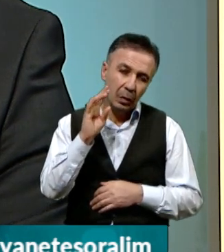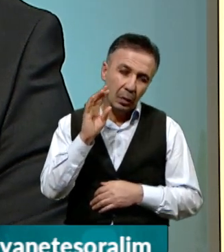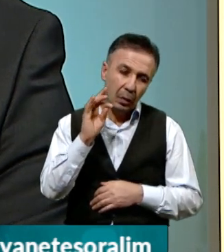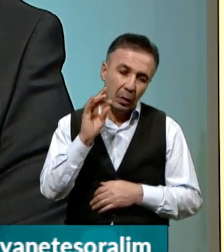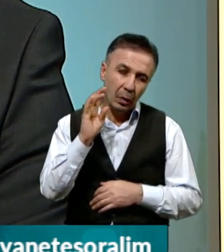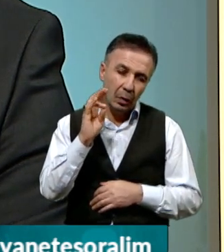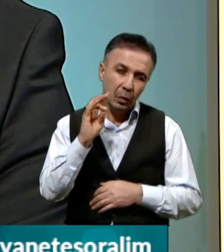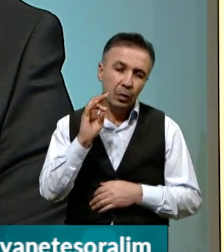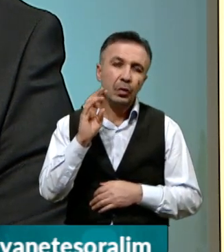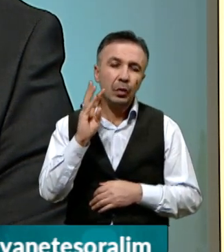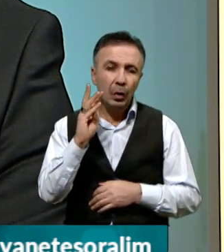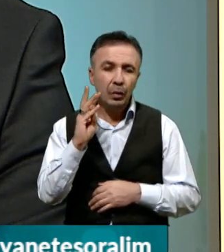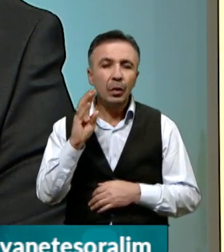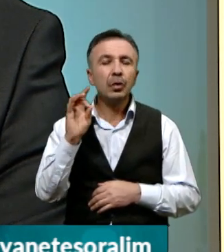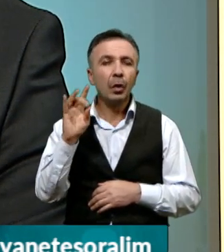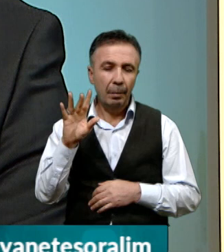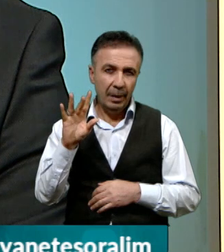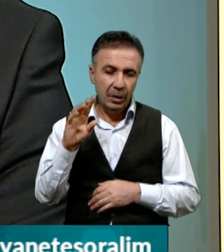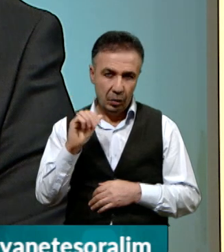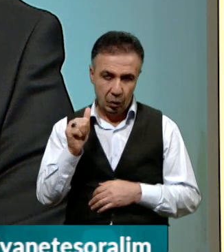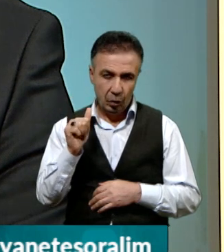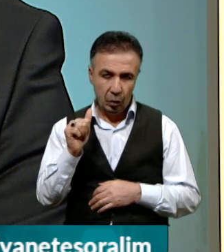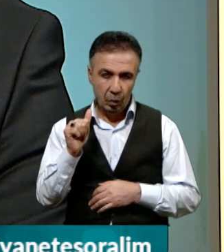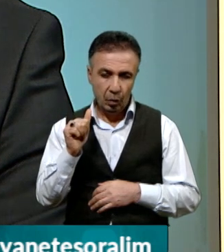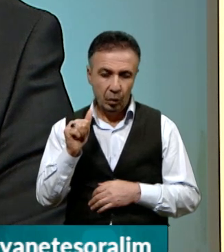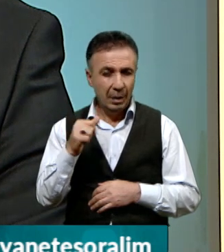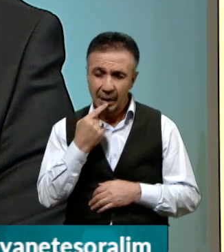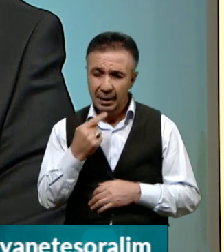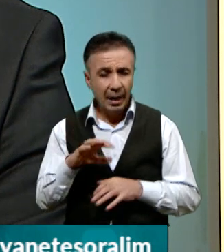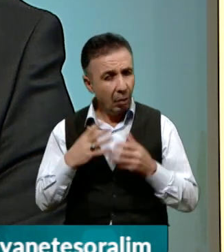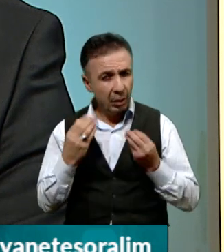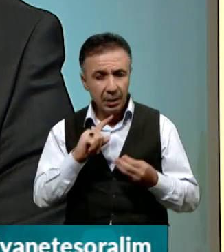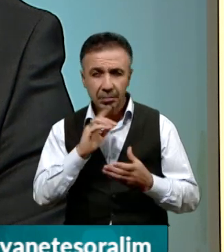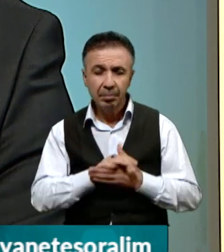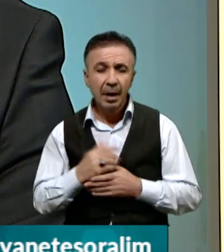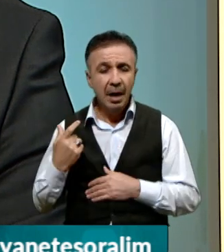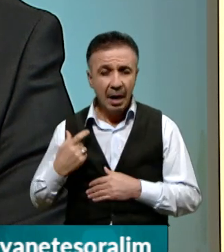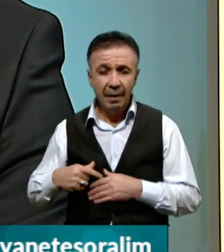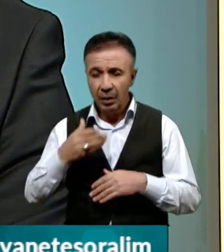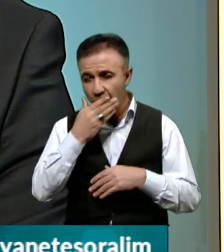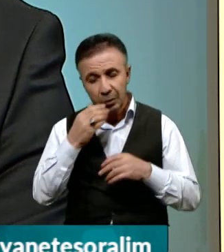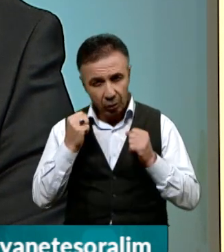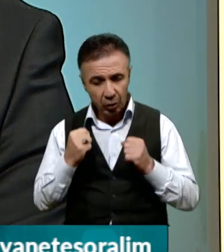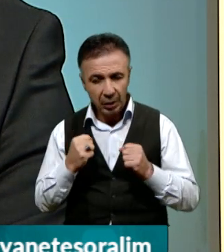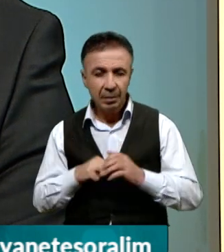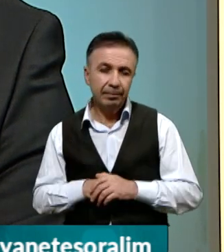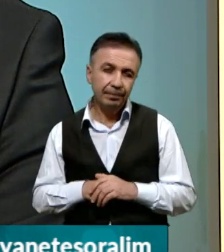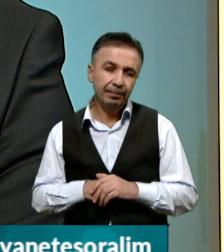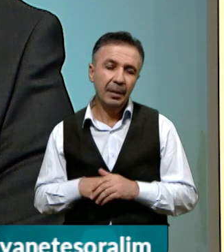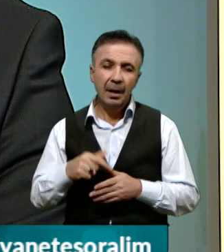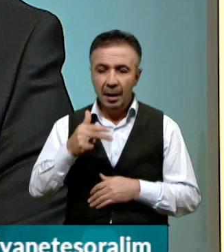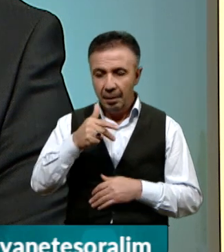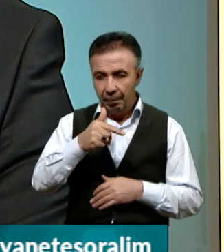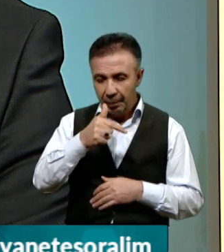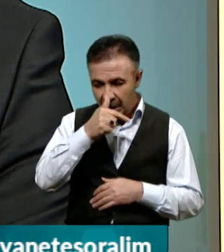günler yani 13, 14, 15. Yani 13, 14, 15 deyince ne olacaktır? Nafile de olsa yani perşembe,